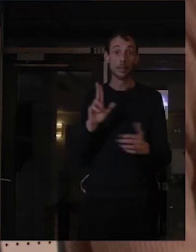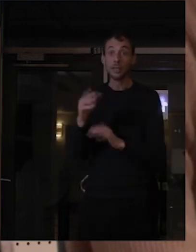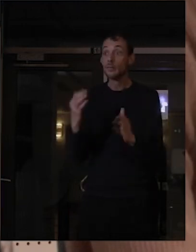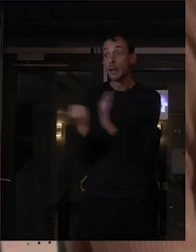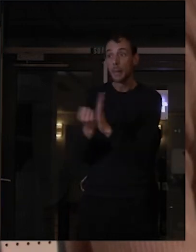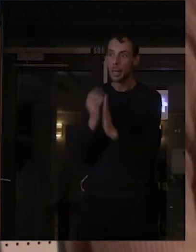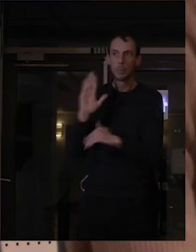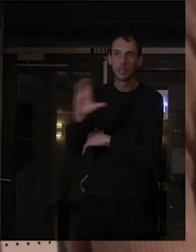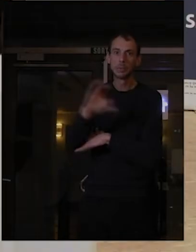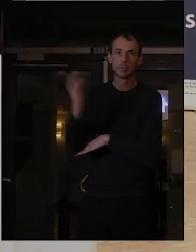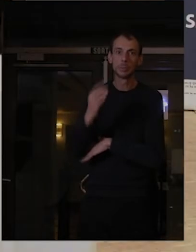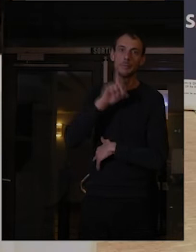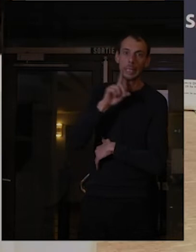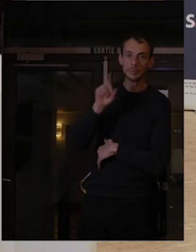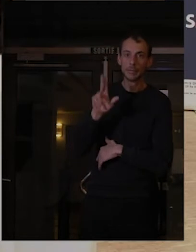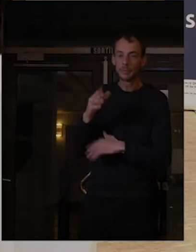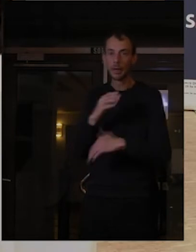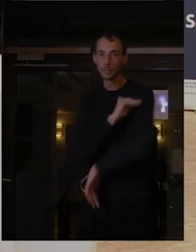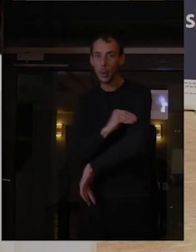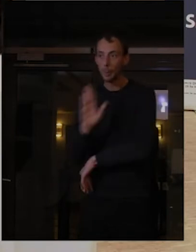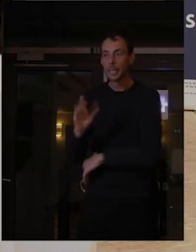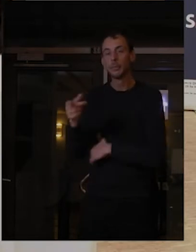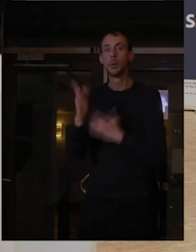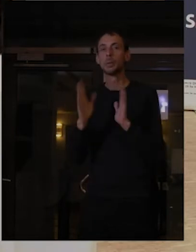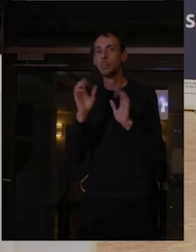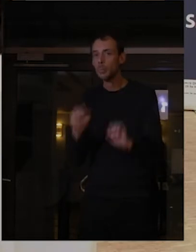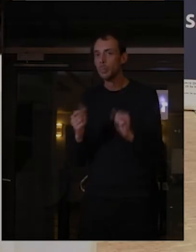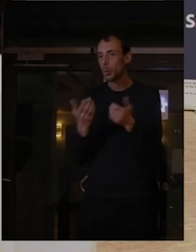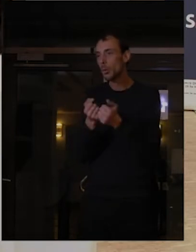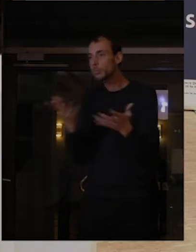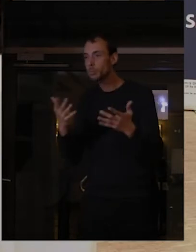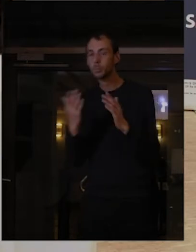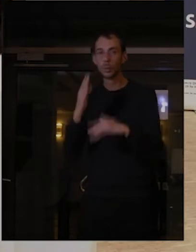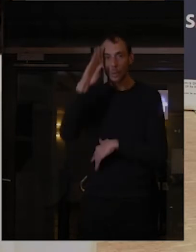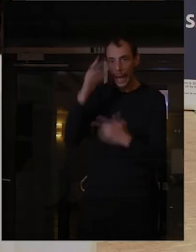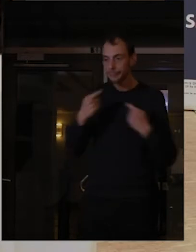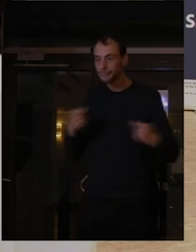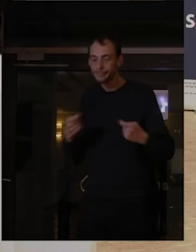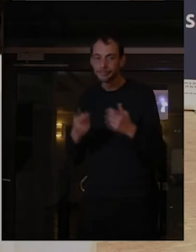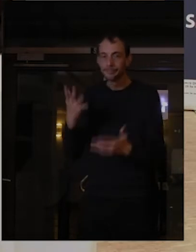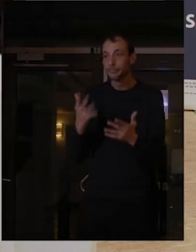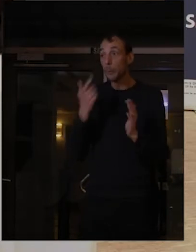laisseront peut-être une gamme plus ample, avec plus de choix pour les joueuses. J'attends de voir.